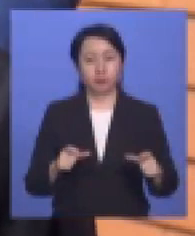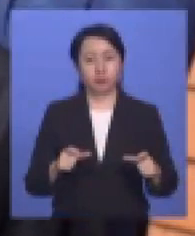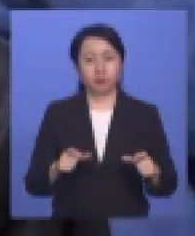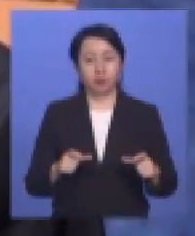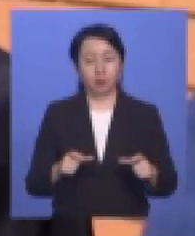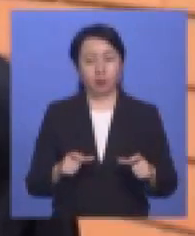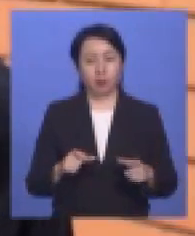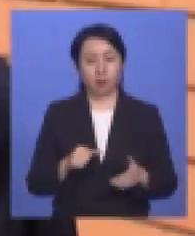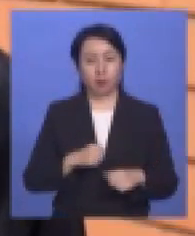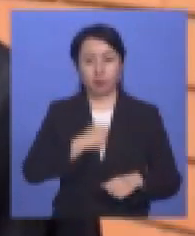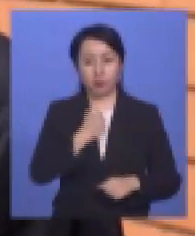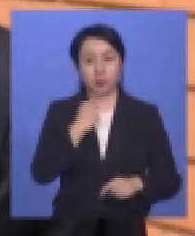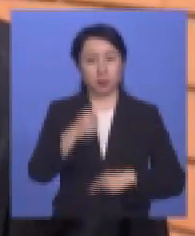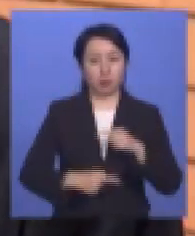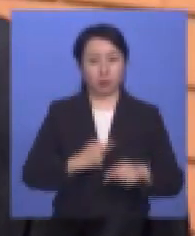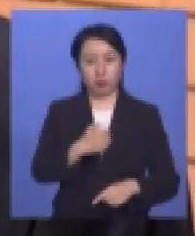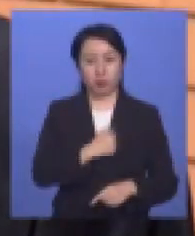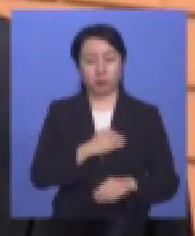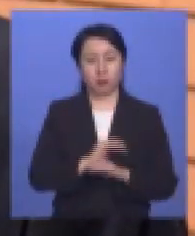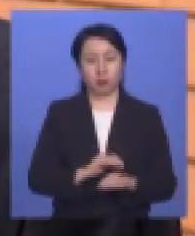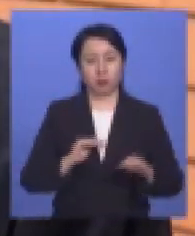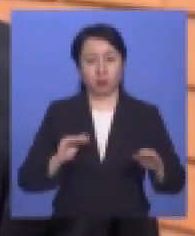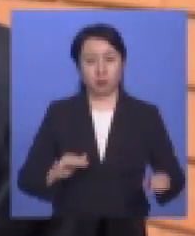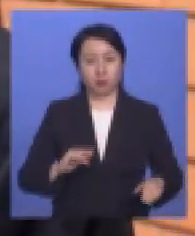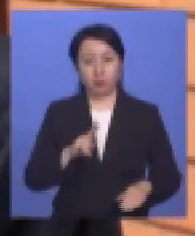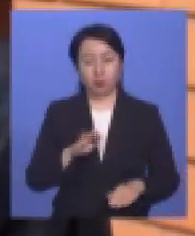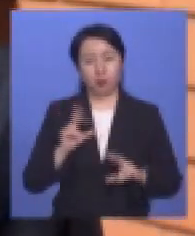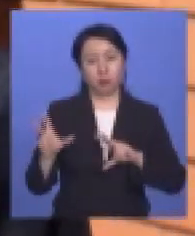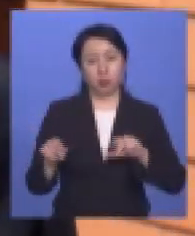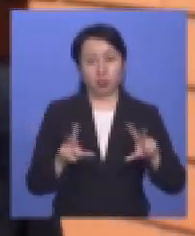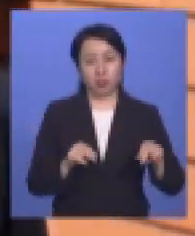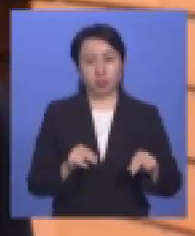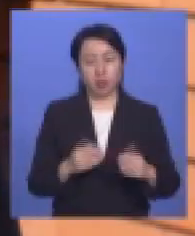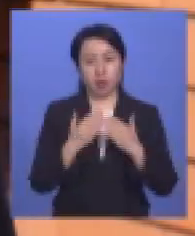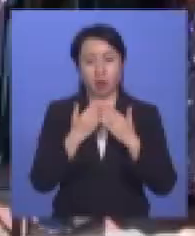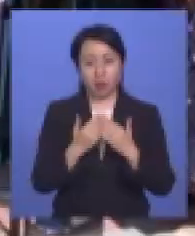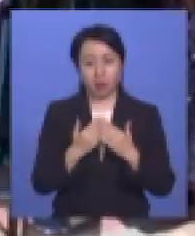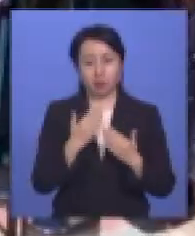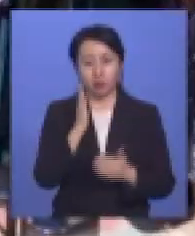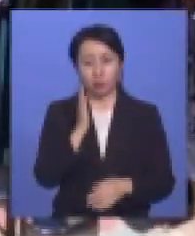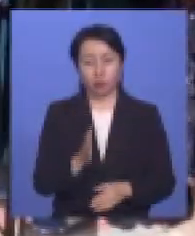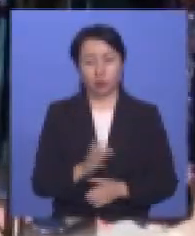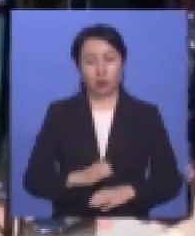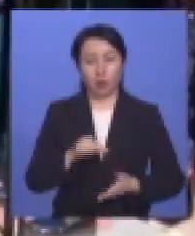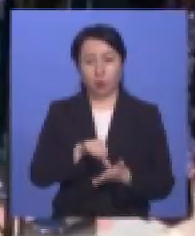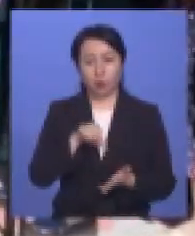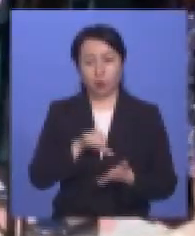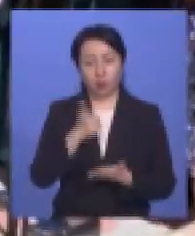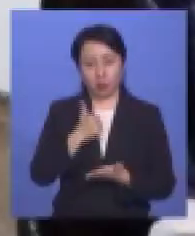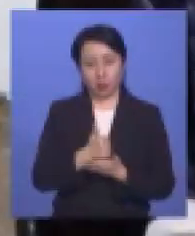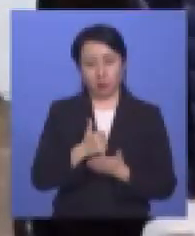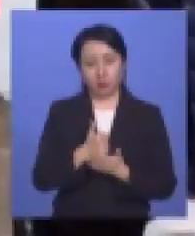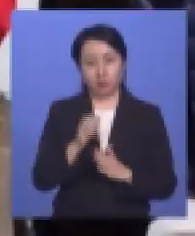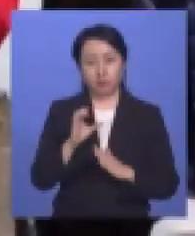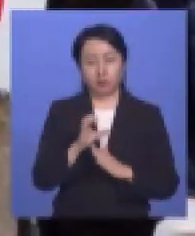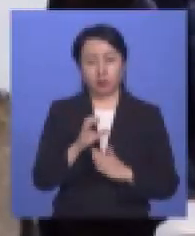Мы, представители старшего поколения, желаем нашим детям и внукам счастья. Пусть Аллах осветит их путь. Участие также принял главный имам